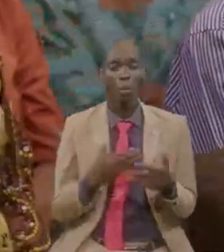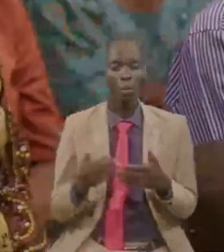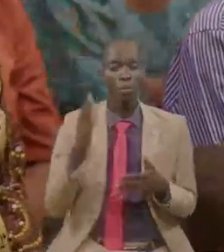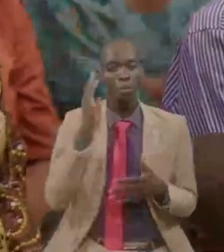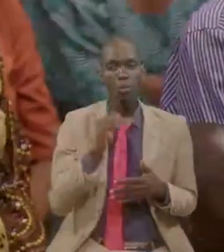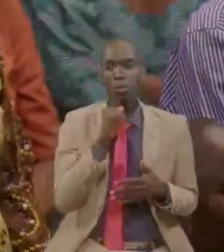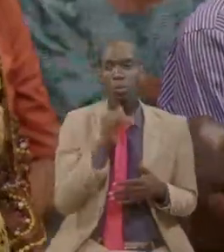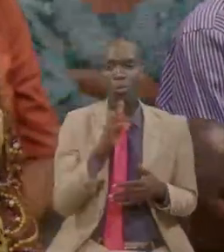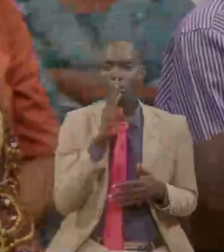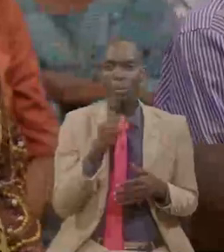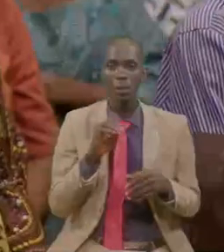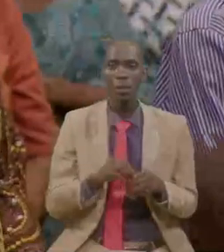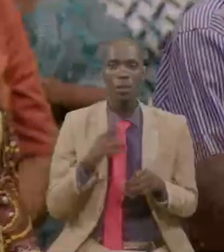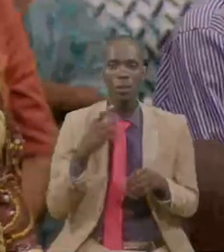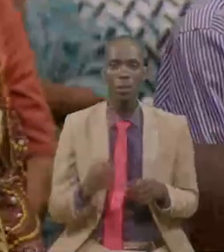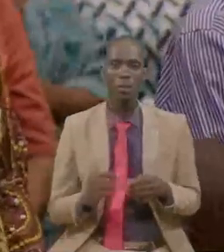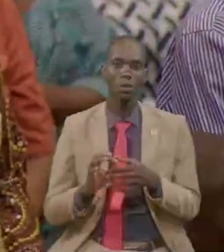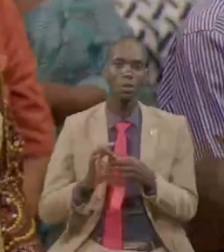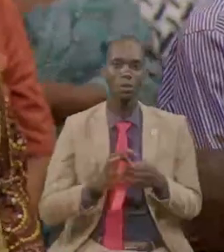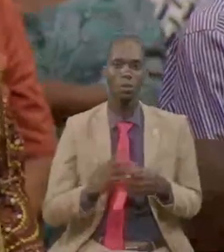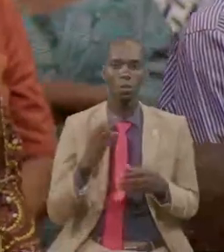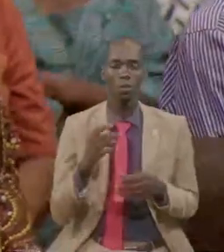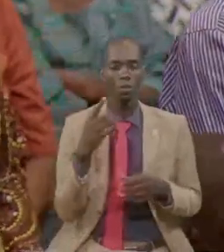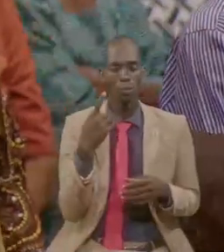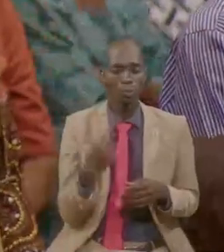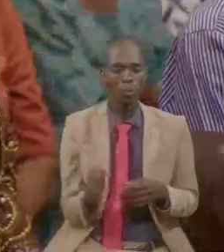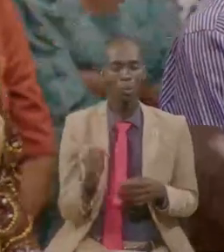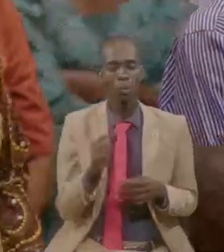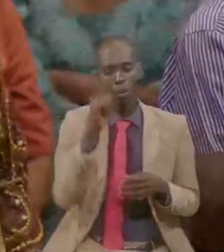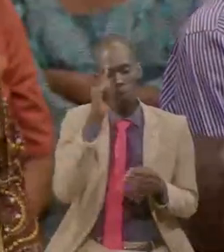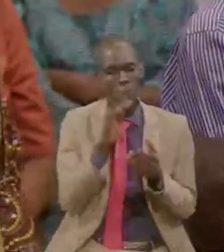Ce qui ne doit pas être dans la communion des saints.